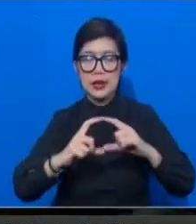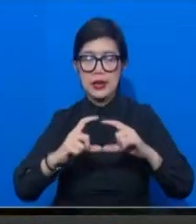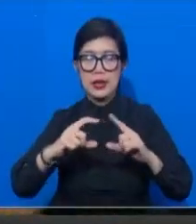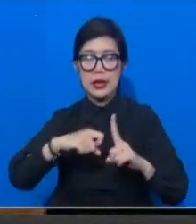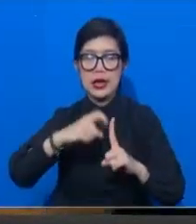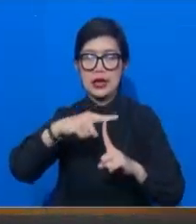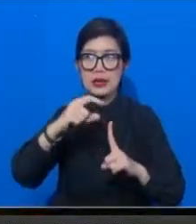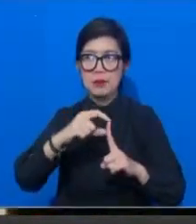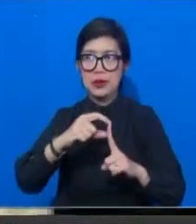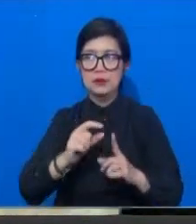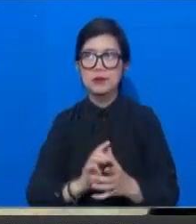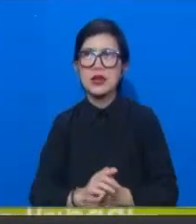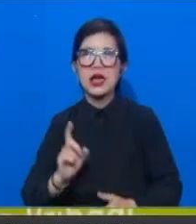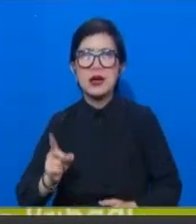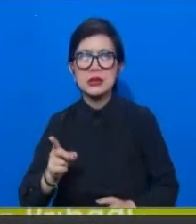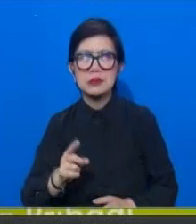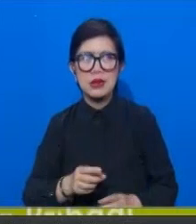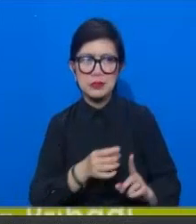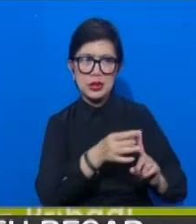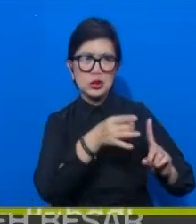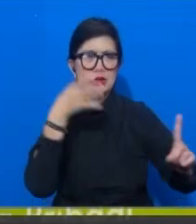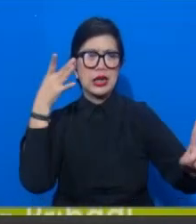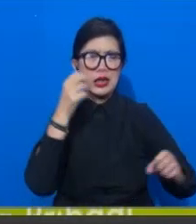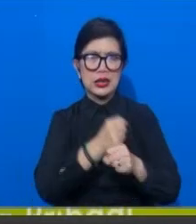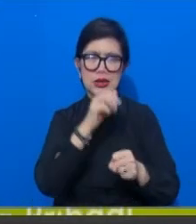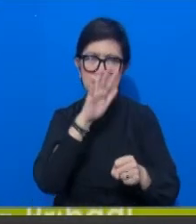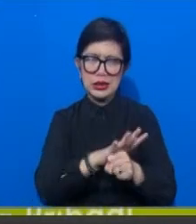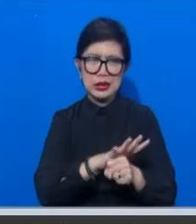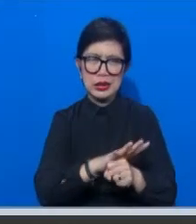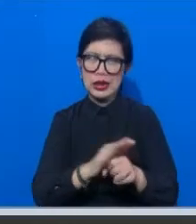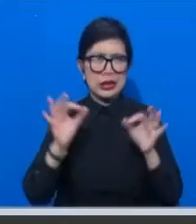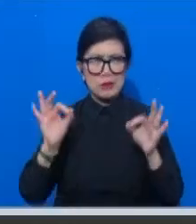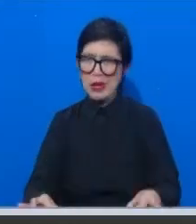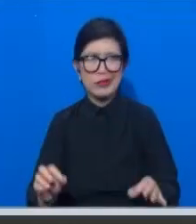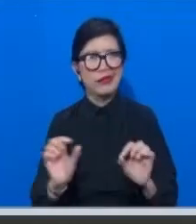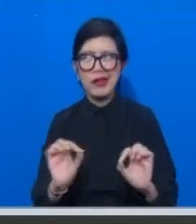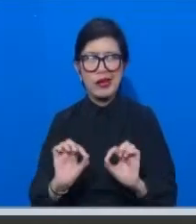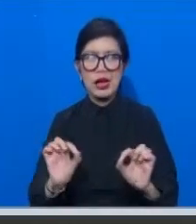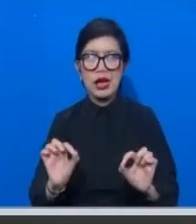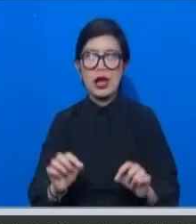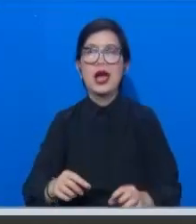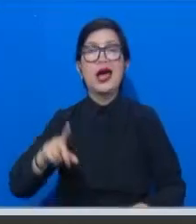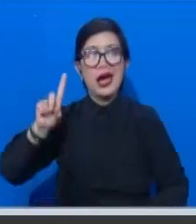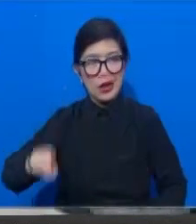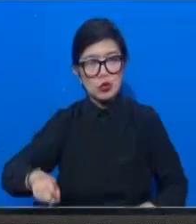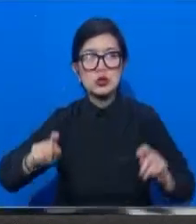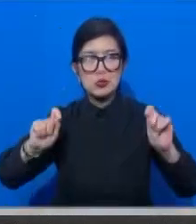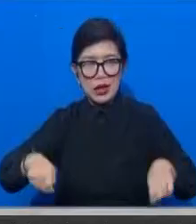kg yang dinilai tidak tepat sasaran dan subsidi sektor migas yang membengkak menjadi pemicu pemberlakuan kebijakan